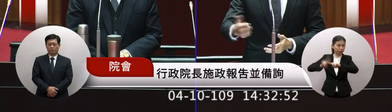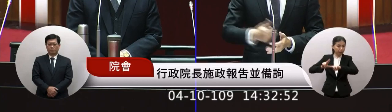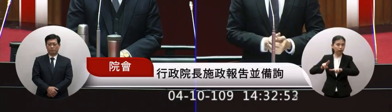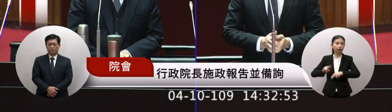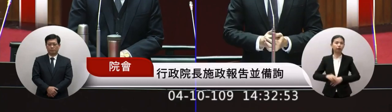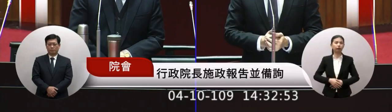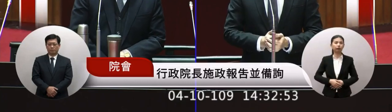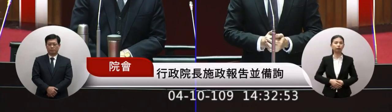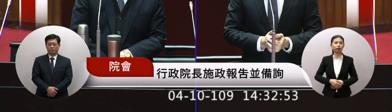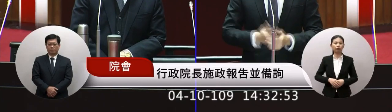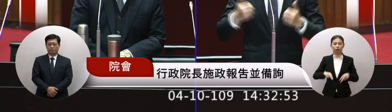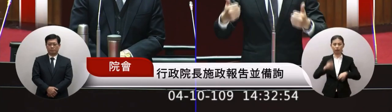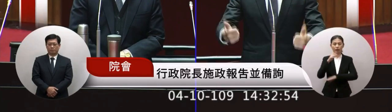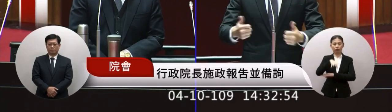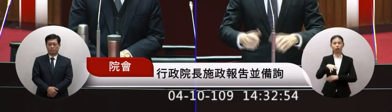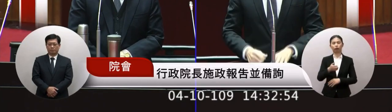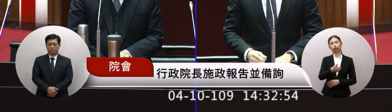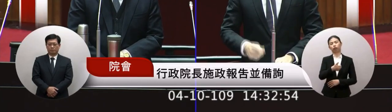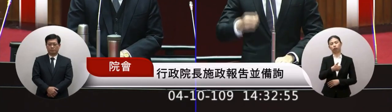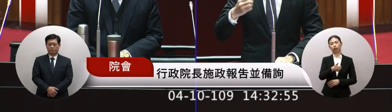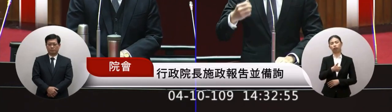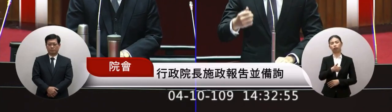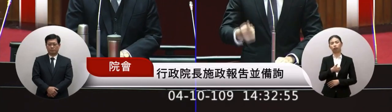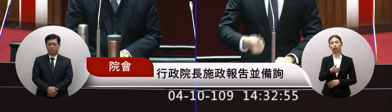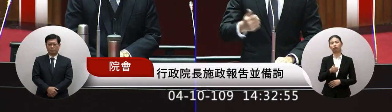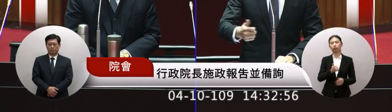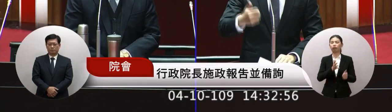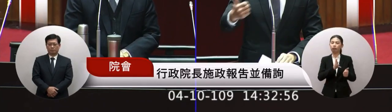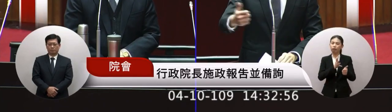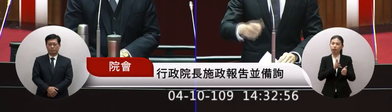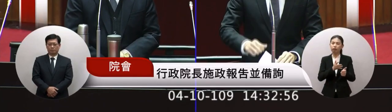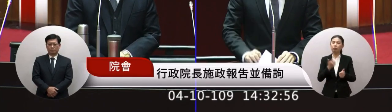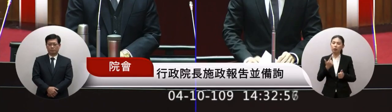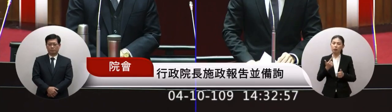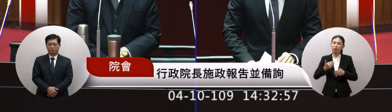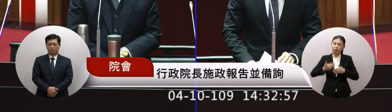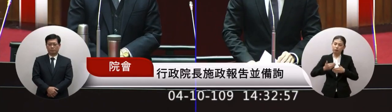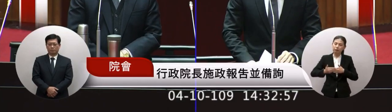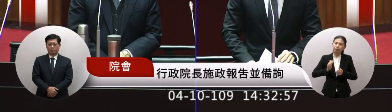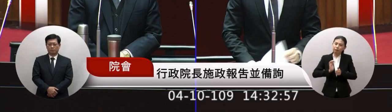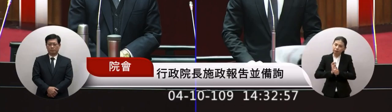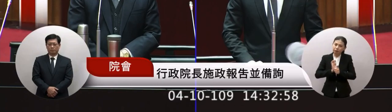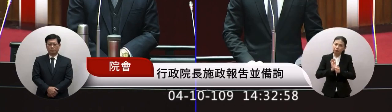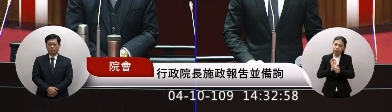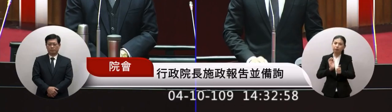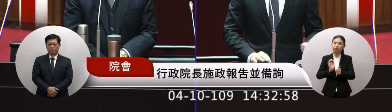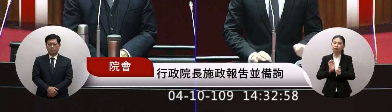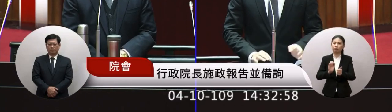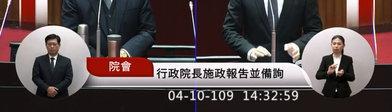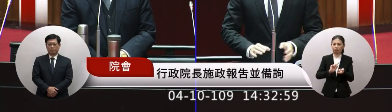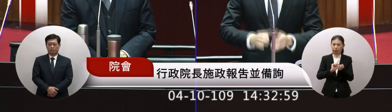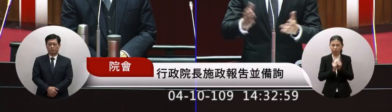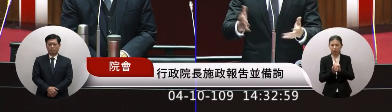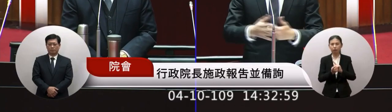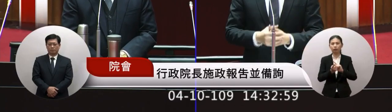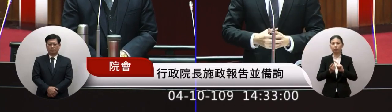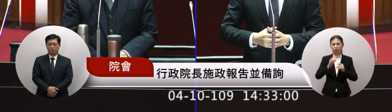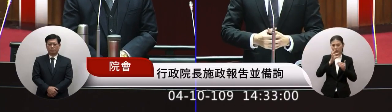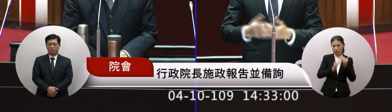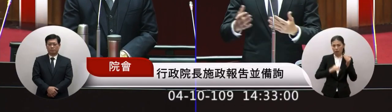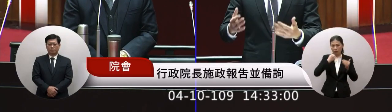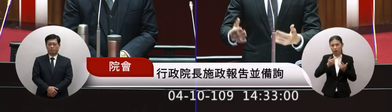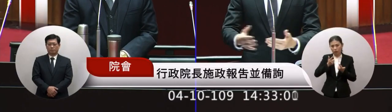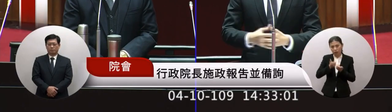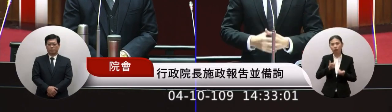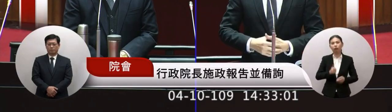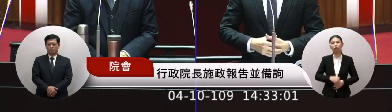啦，嘛是行政院有担当，咱才有法度吼，拢会当这个一步一步推出一寡这个国家正常化的工课。所以讲伫遮，